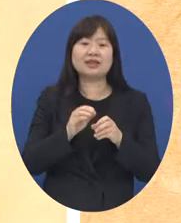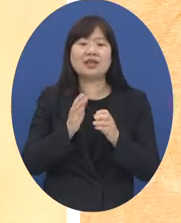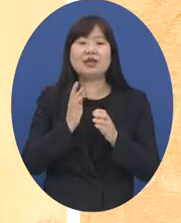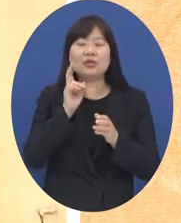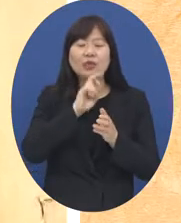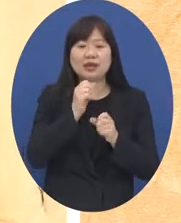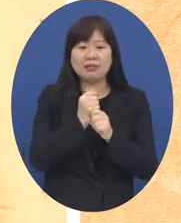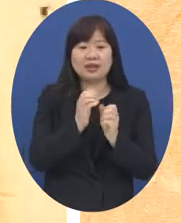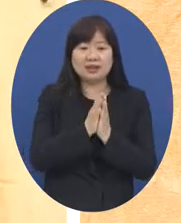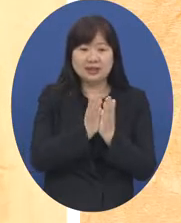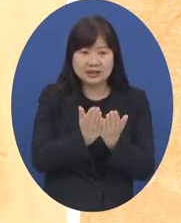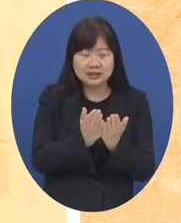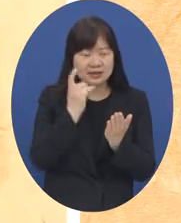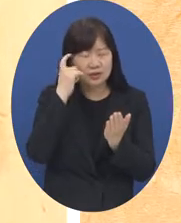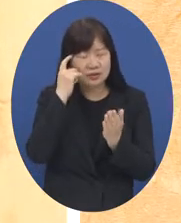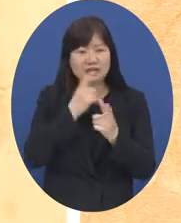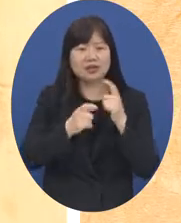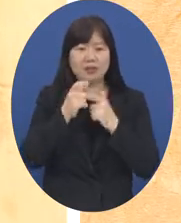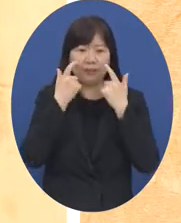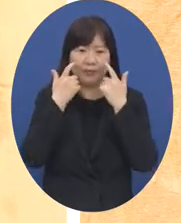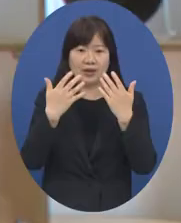독립지사의 항일 정신이 돋보입니다.